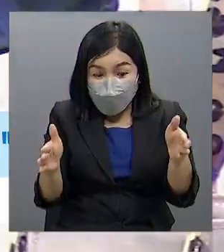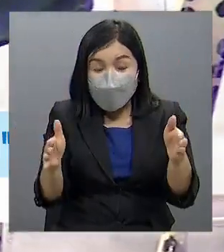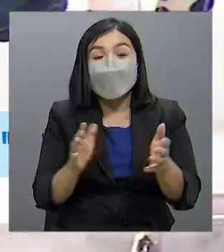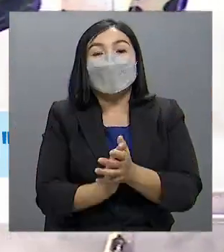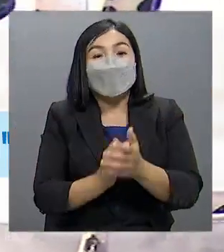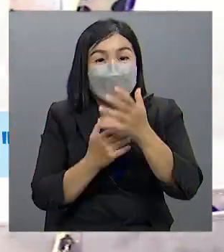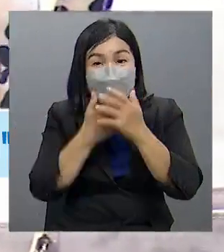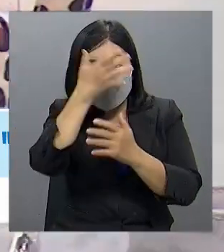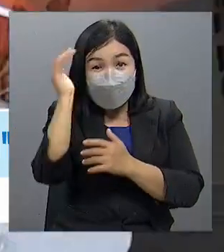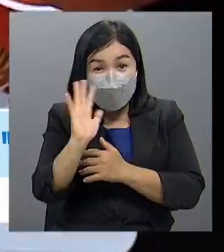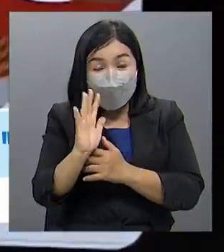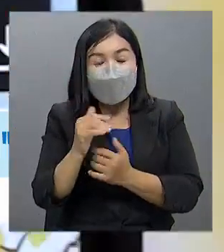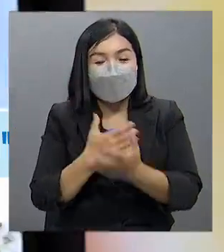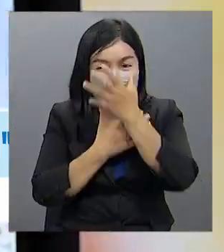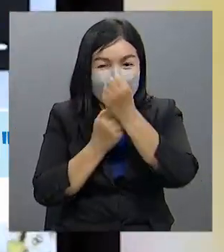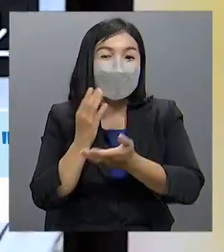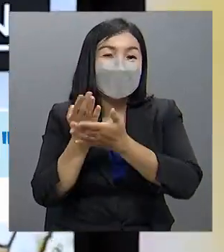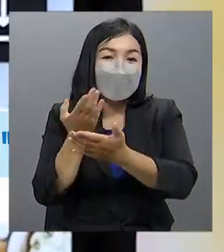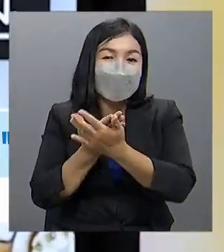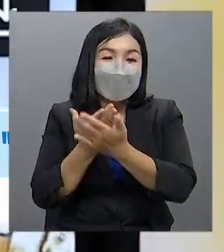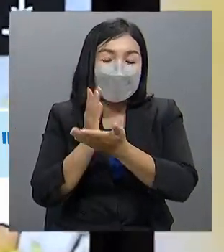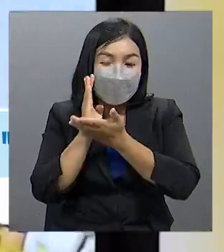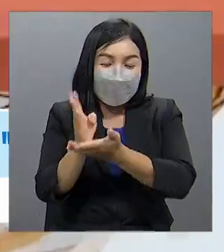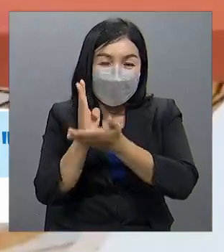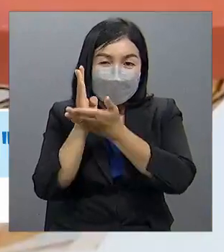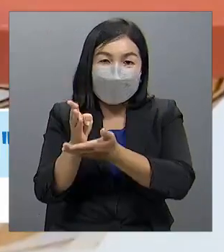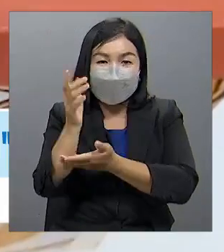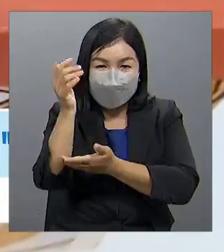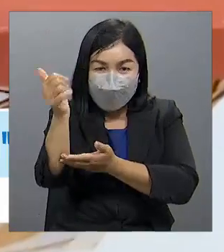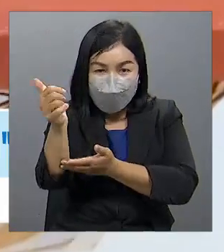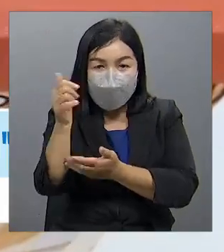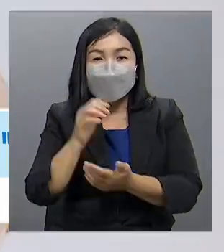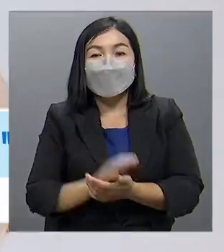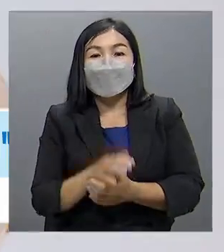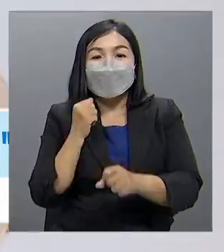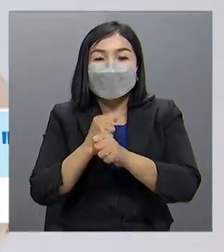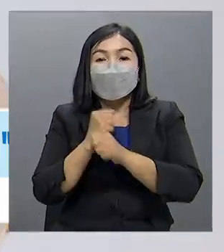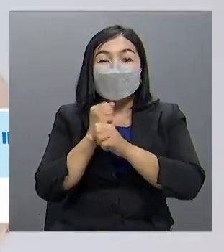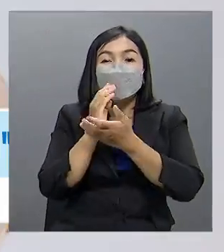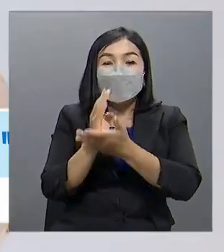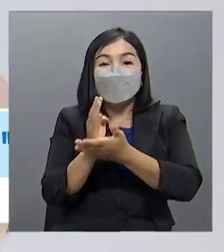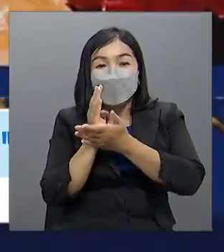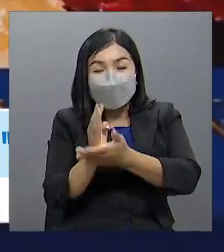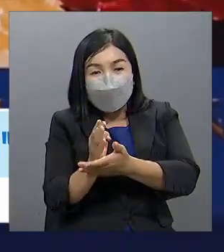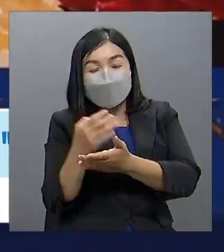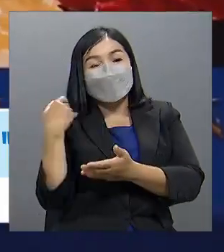ครับ นี่แหละค่ะคุณผู้ชมคะก็ได้ร่วมกันทำบุญด้วยนะคะได้ผลิต